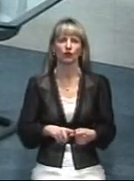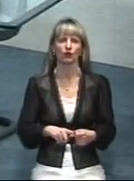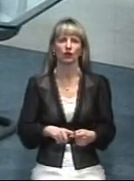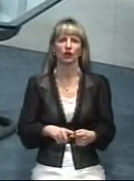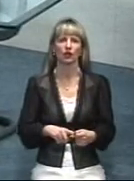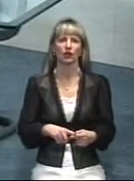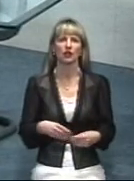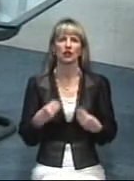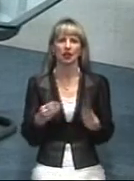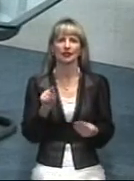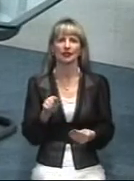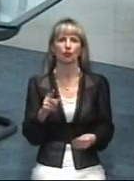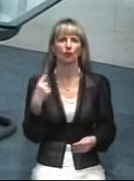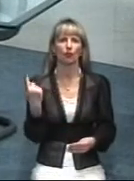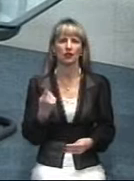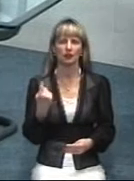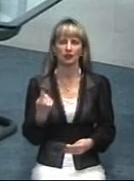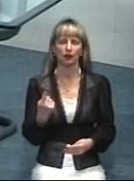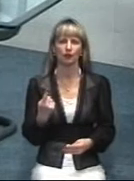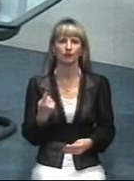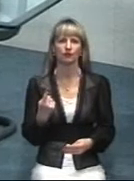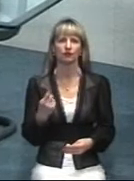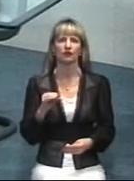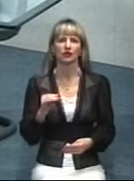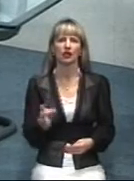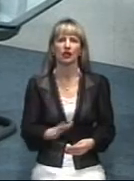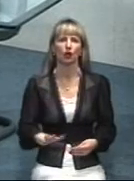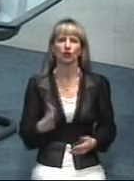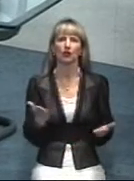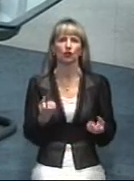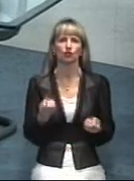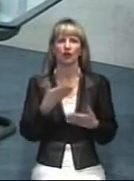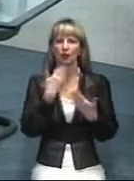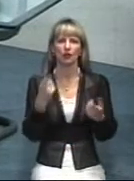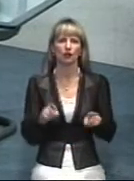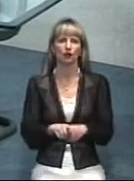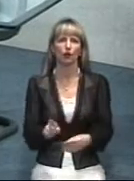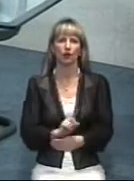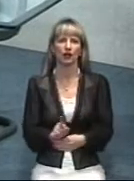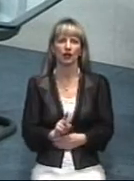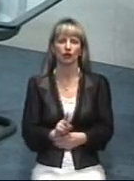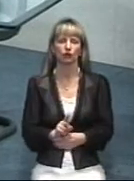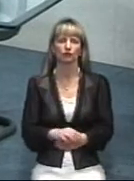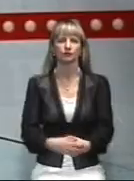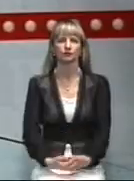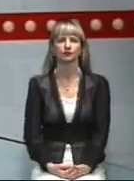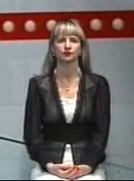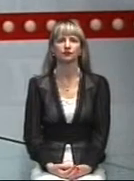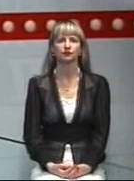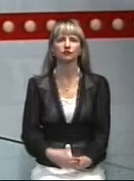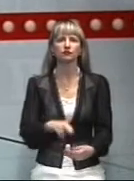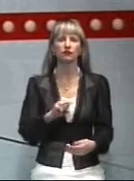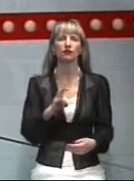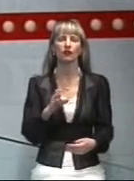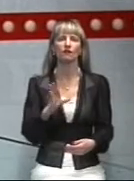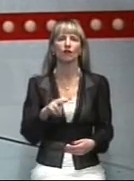надали тим областям і регіонам, які ще не мали такого приладу. Добре. Пане Володимир,